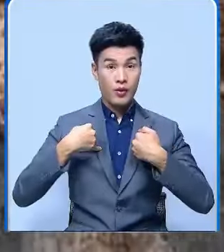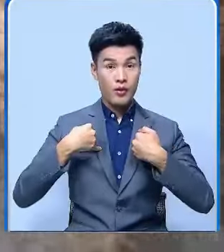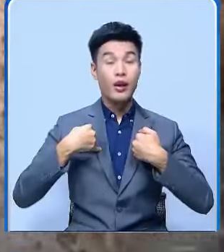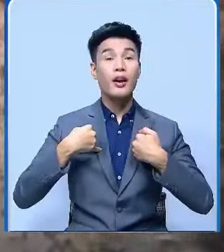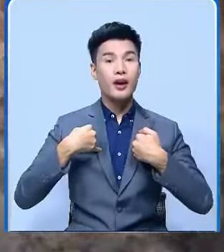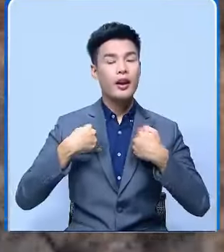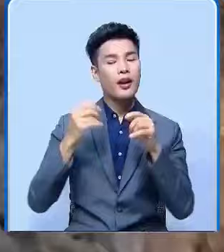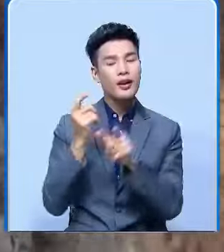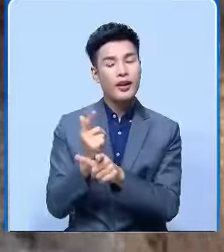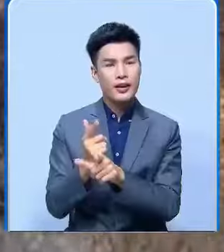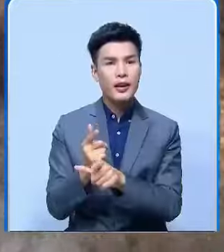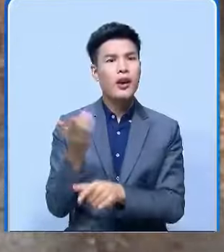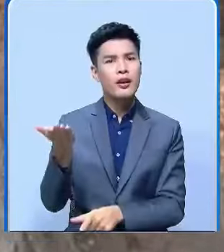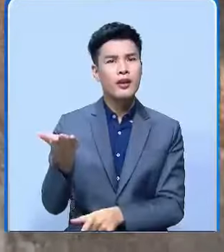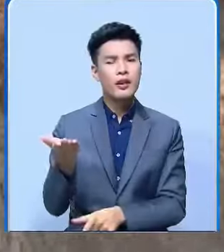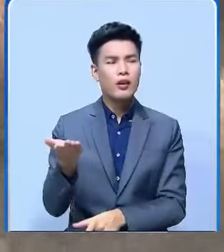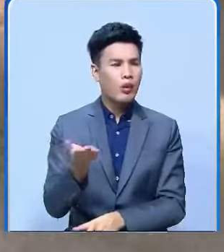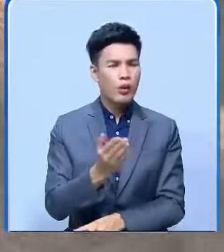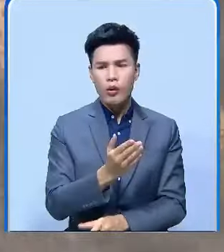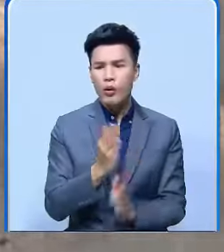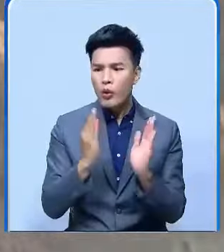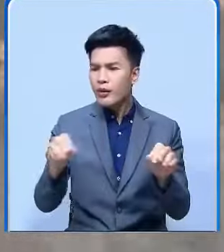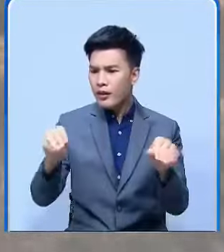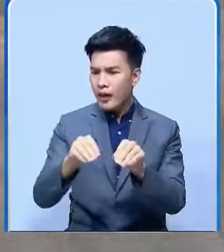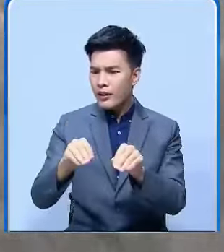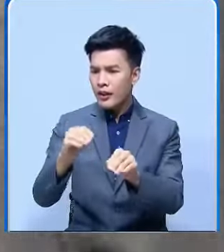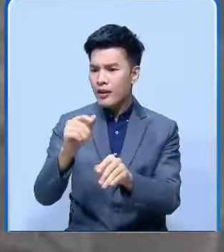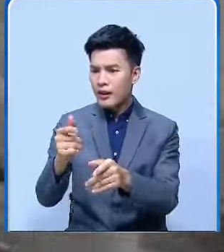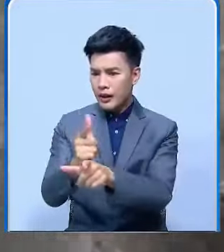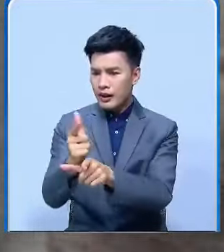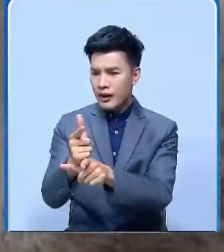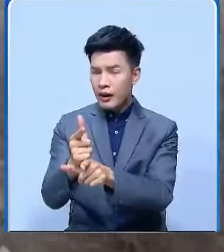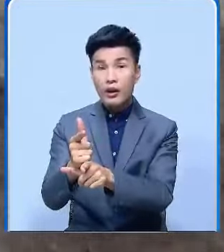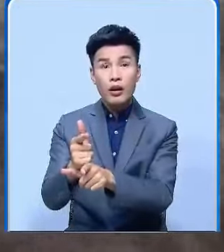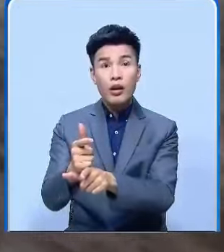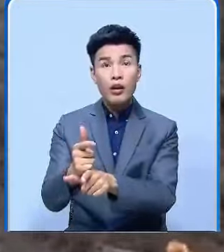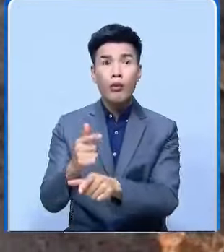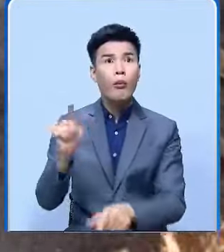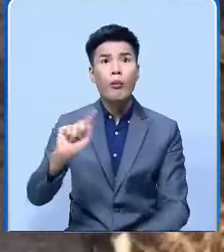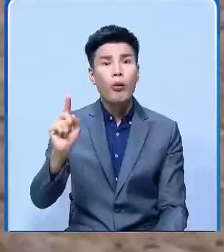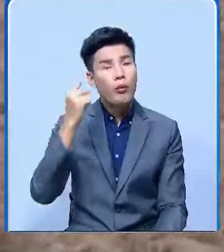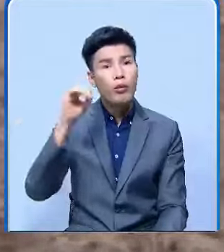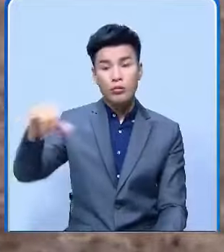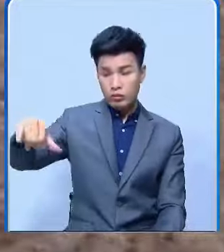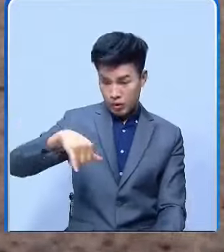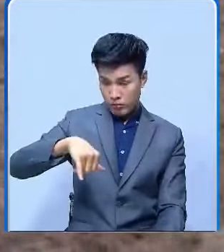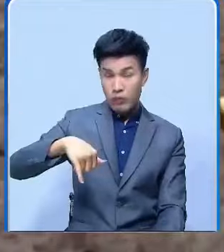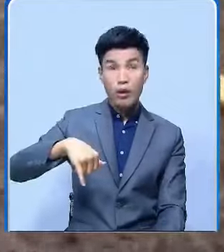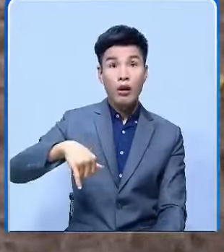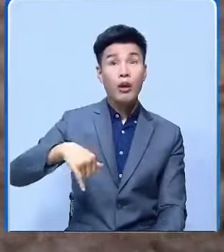บราวนี่เนี่ยเป็นหมูของลูกค้าที่อยู่ใกล้ๆร้านนี่แหละจู่ๆบราวนี่เนี่ยไม่รู้ยังไงก็ตามมาอยู่ด้วยกันจน